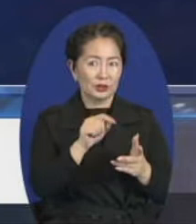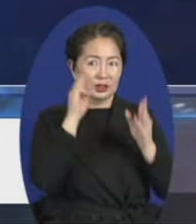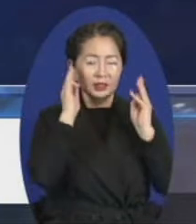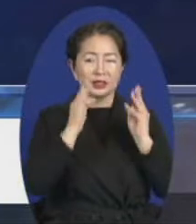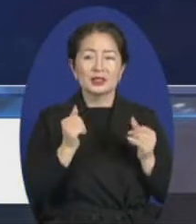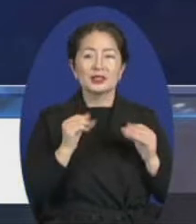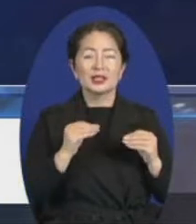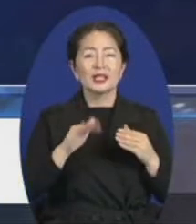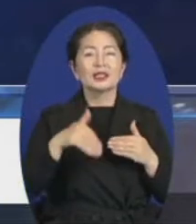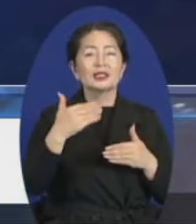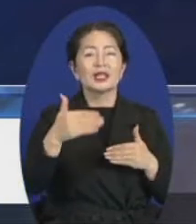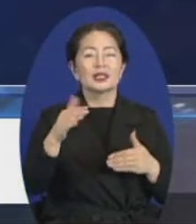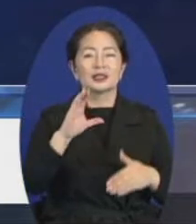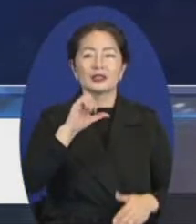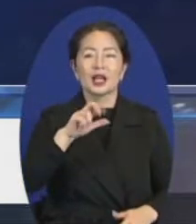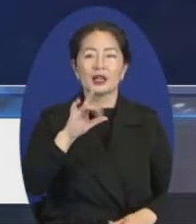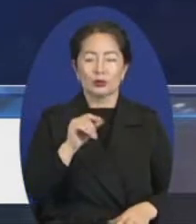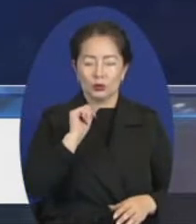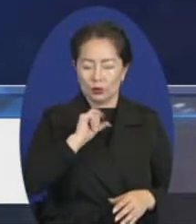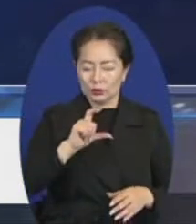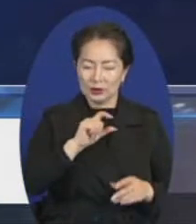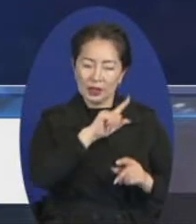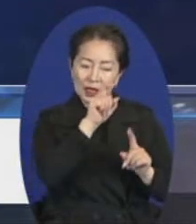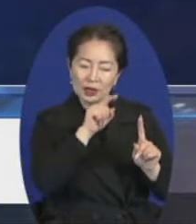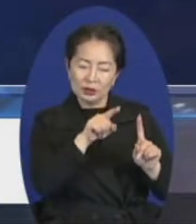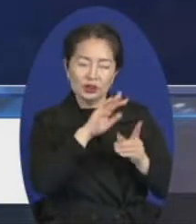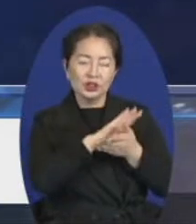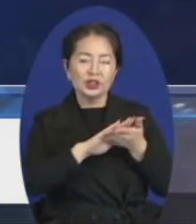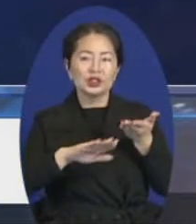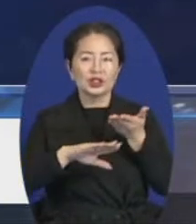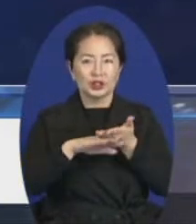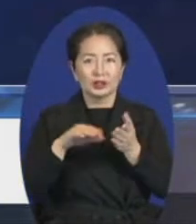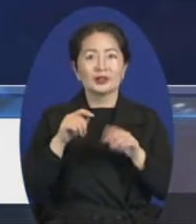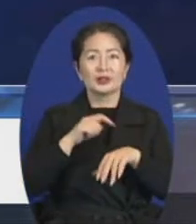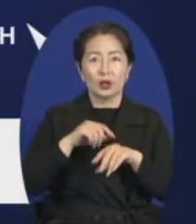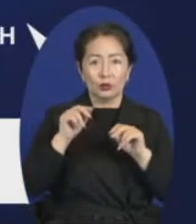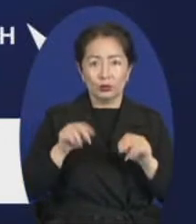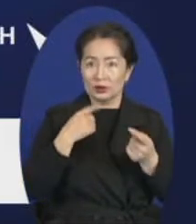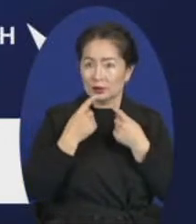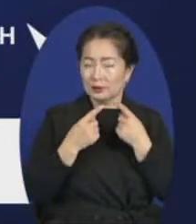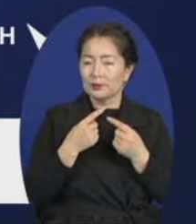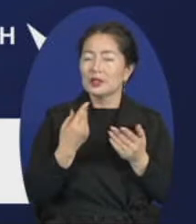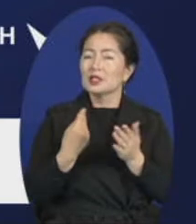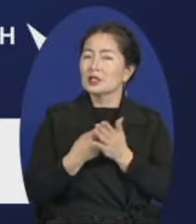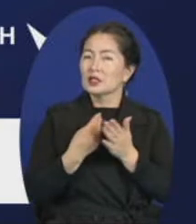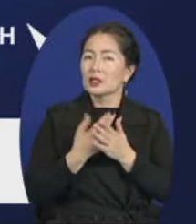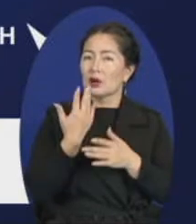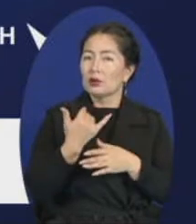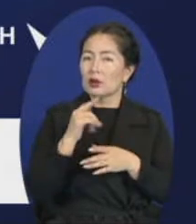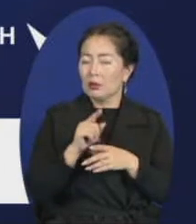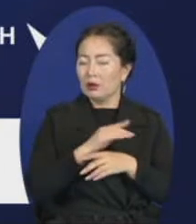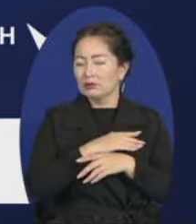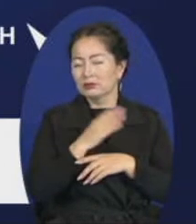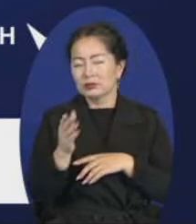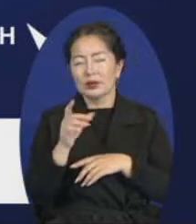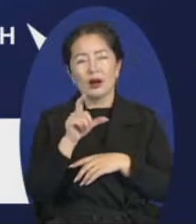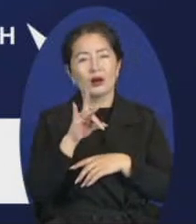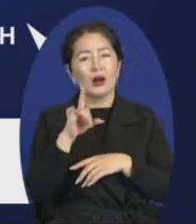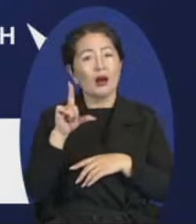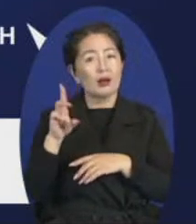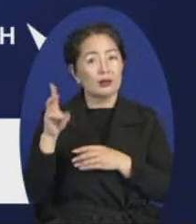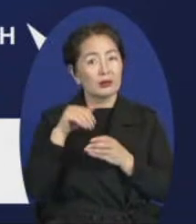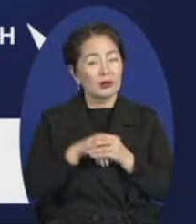байгаа бол цаашид салбарын хэмжээнд үнийн асуудлыг шинжлэх цаг болсныг өнөөдөр уулзалтаараа онцолж байна. За жишээ нь Улаанбаатараас 90 онртол 1 вагон